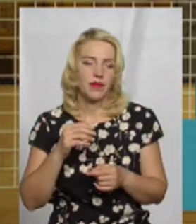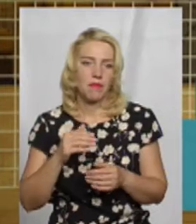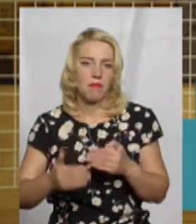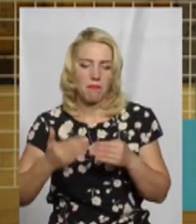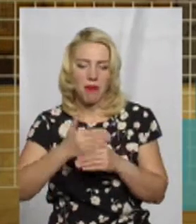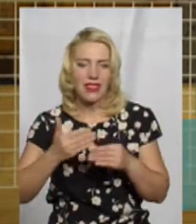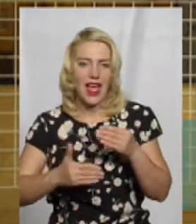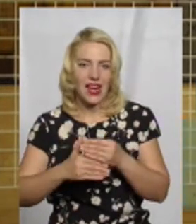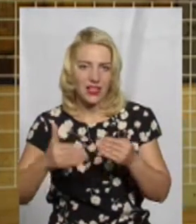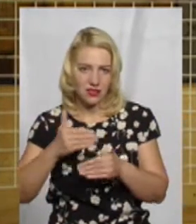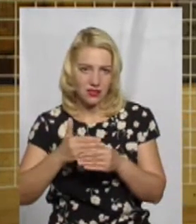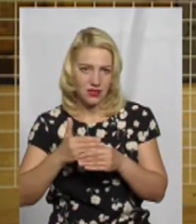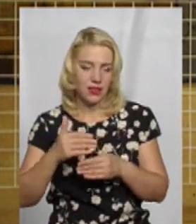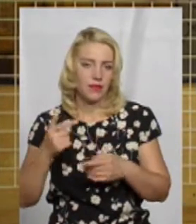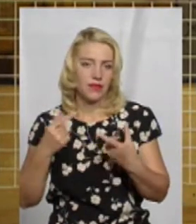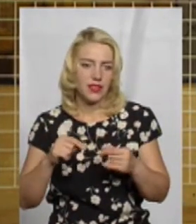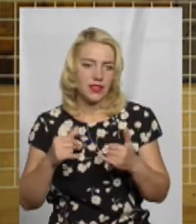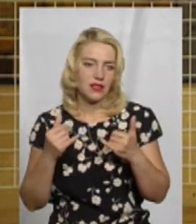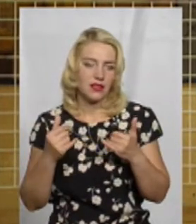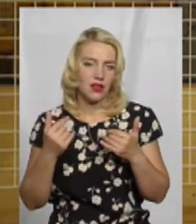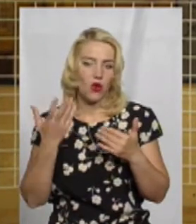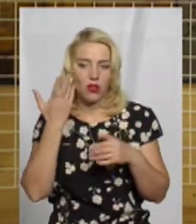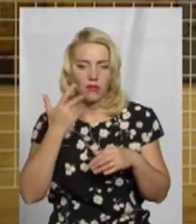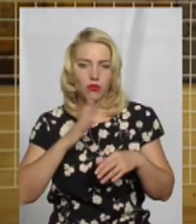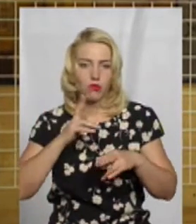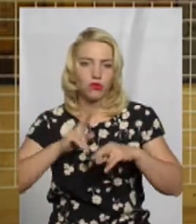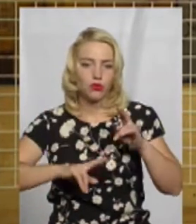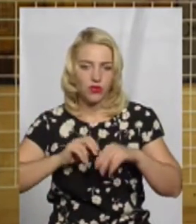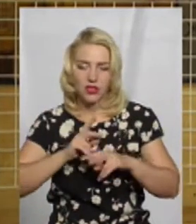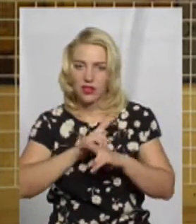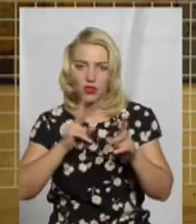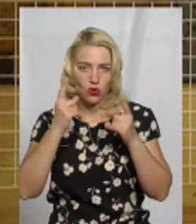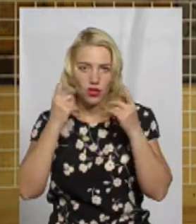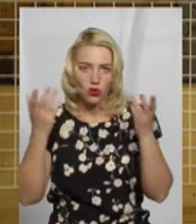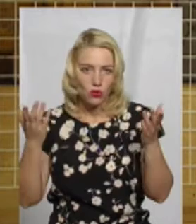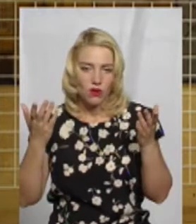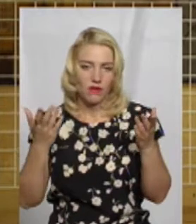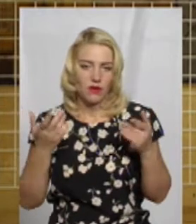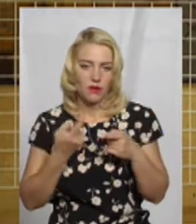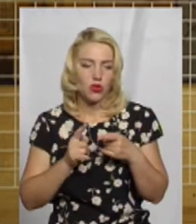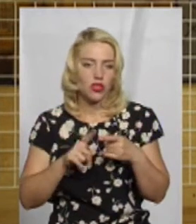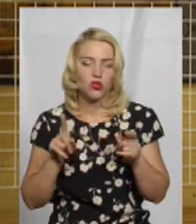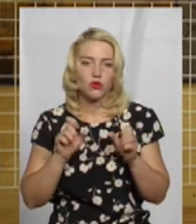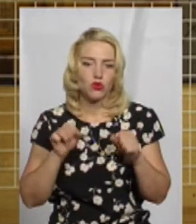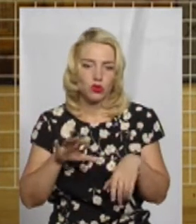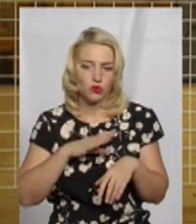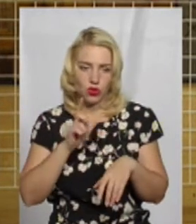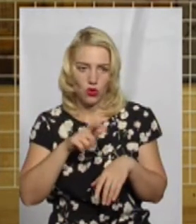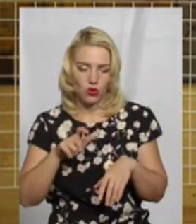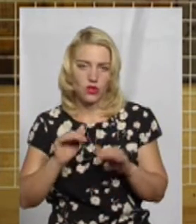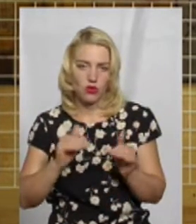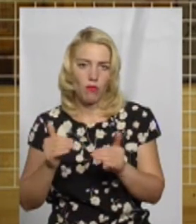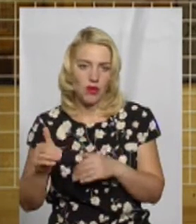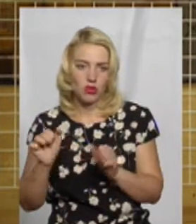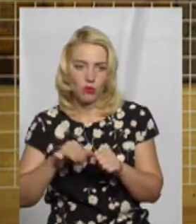панельок, та там, де, в принципі, коли він будувався, ніхто не задумався над тим, що можуть бути люди з обмеженими